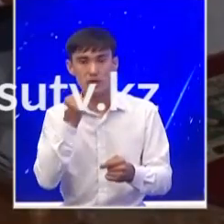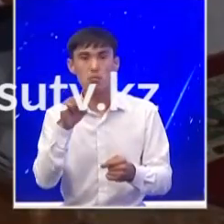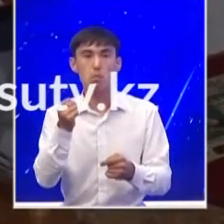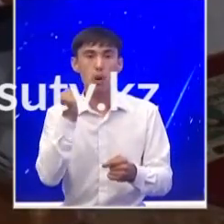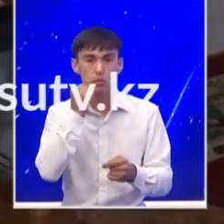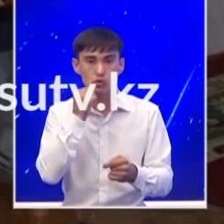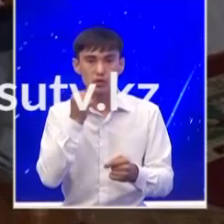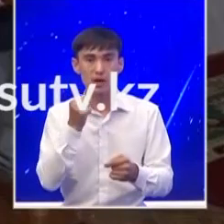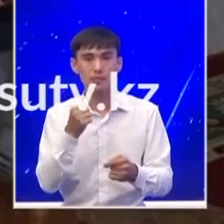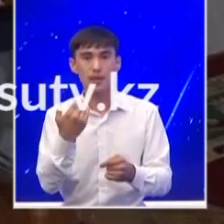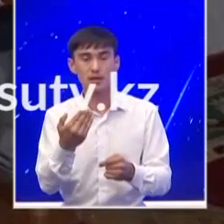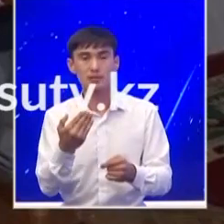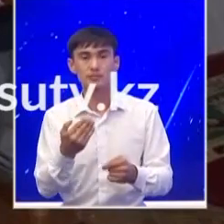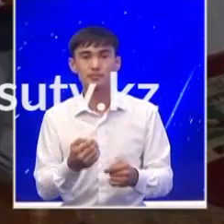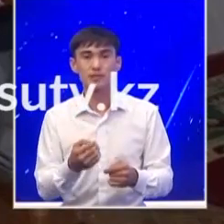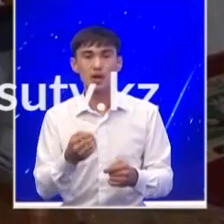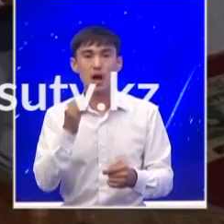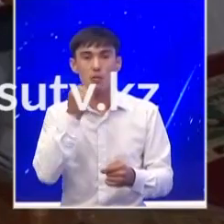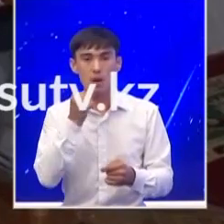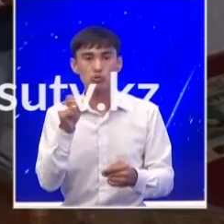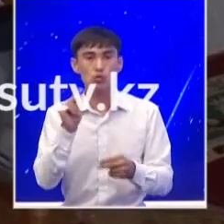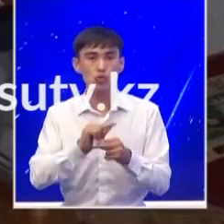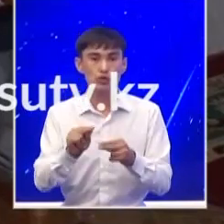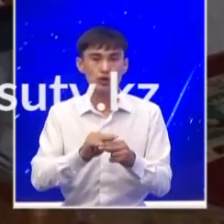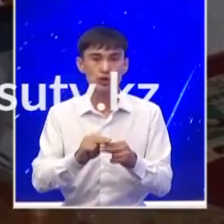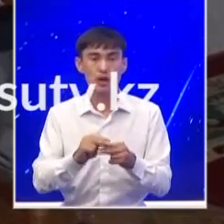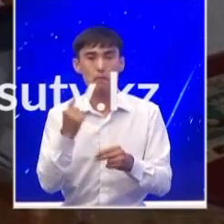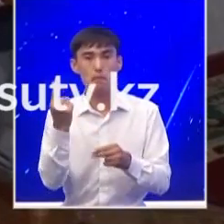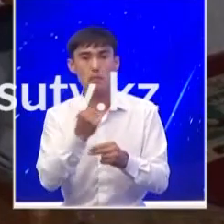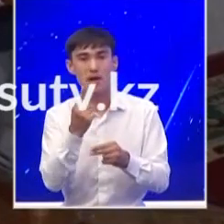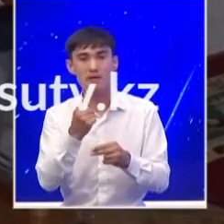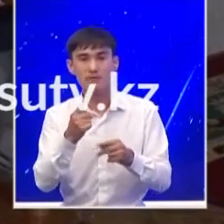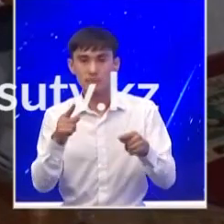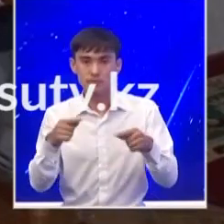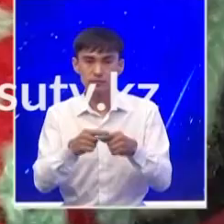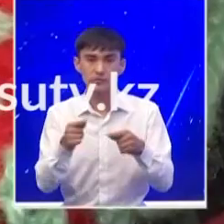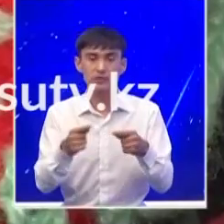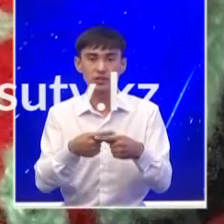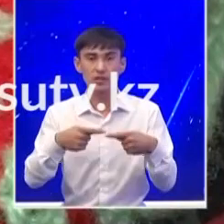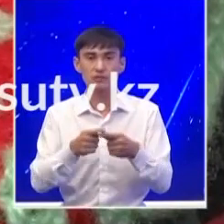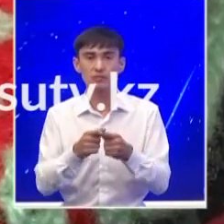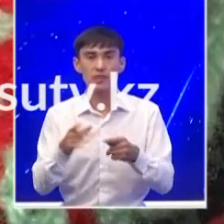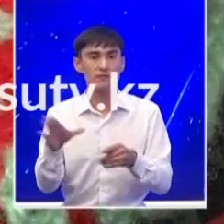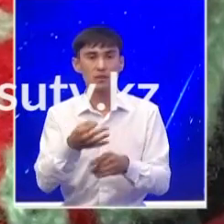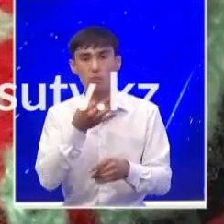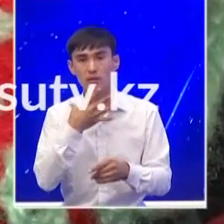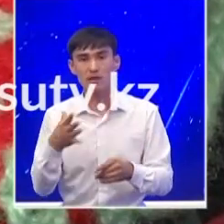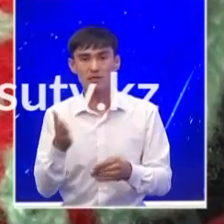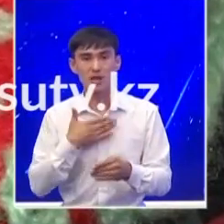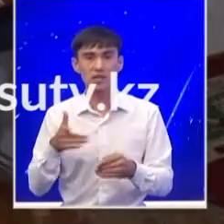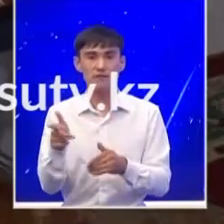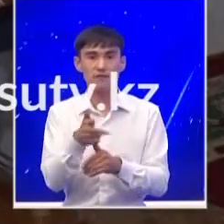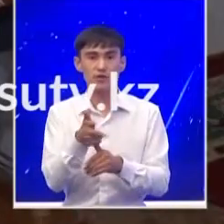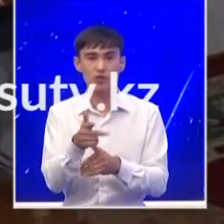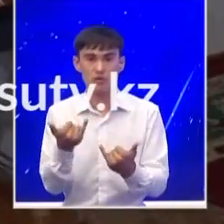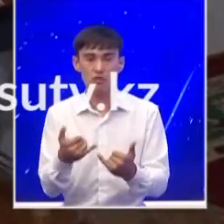это и была. А бабушка учила еще первым азам вязания. Всем понравилось наше видео.